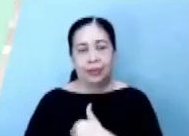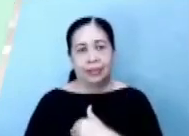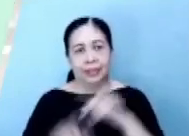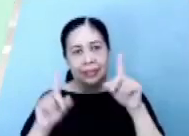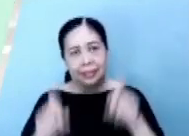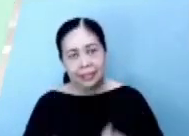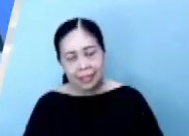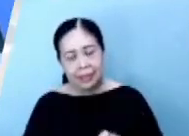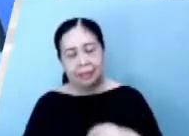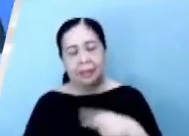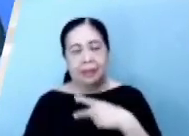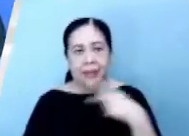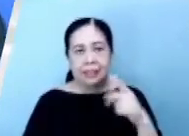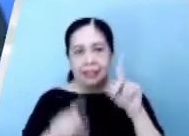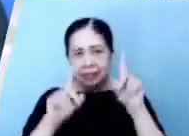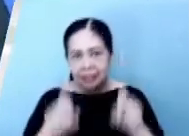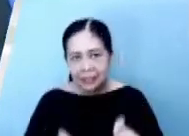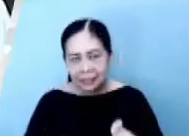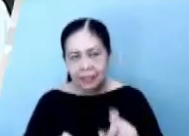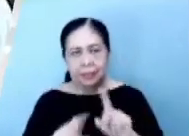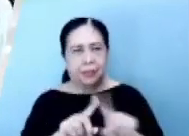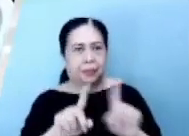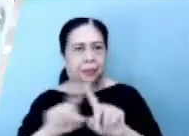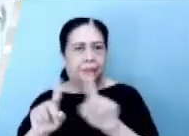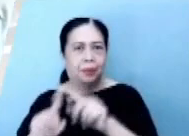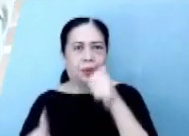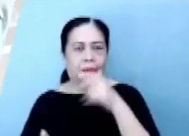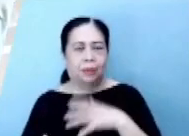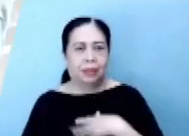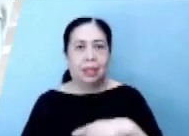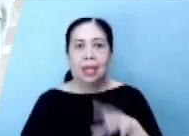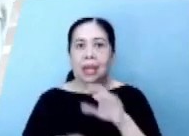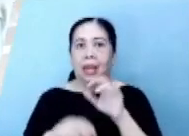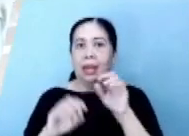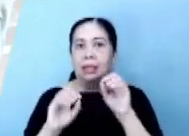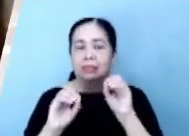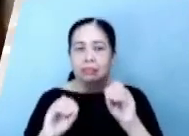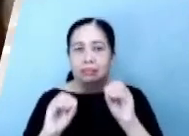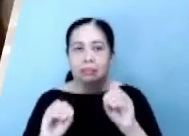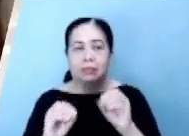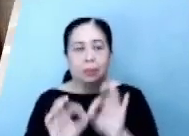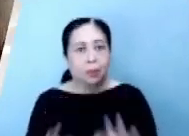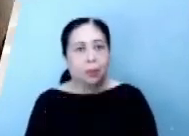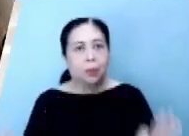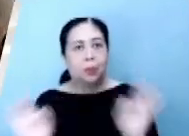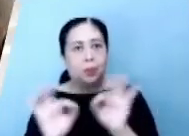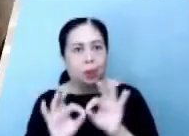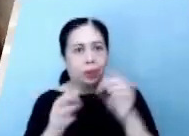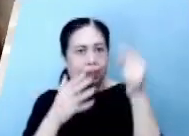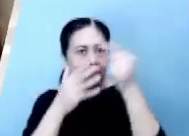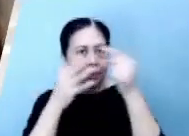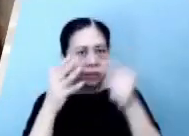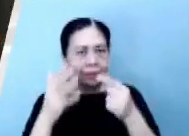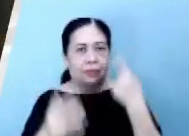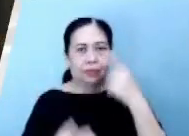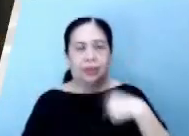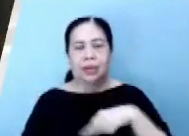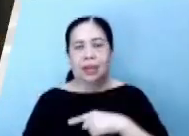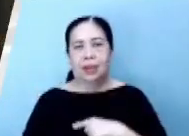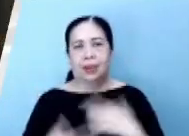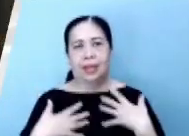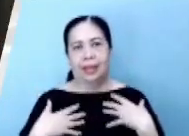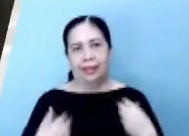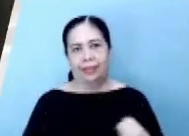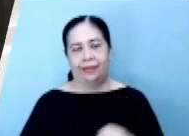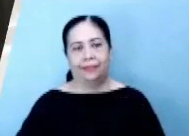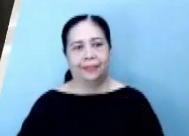HPV testing. At itinuro ang kahalagahan ng mga ito sa ating kalusugan.